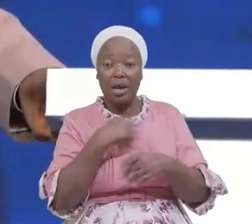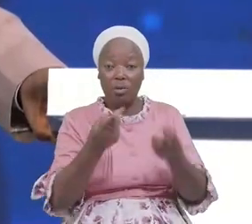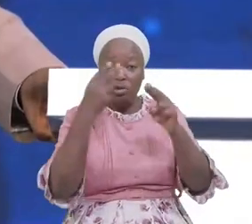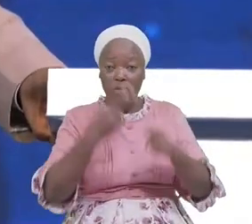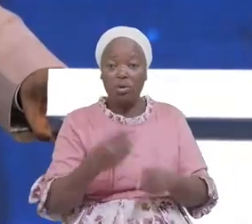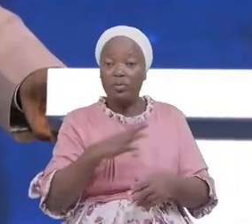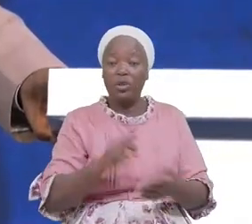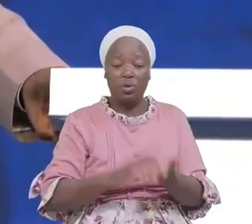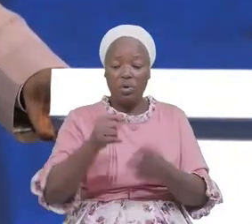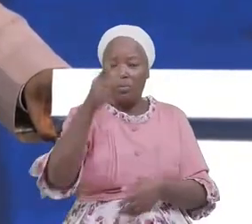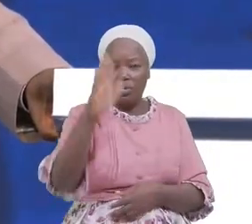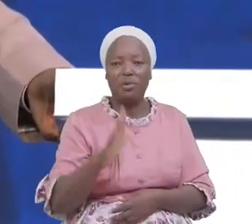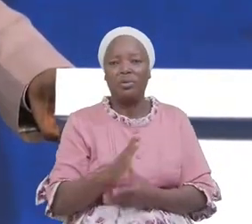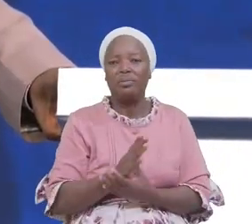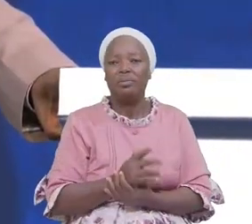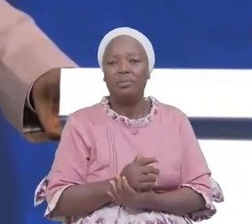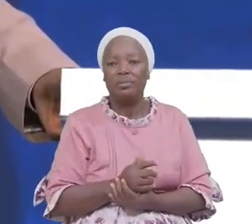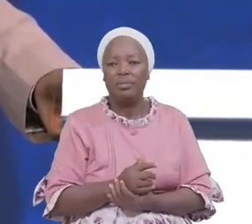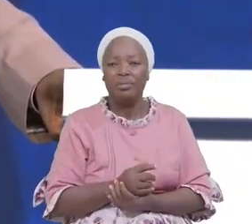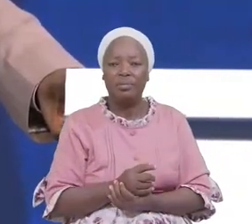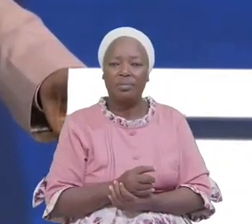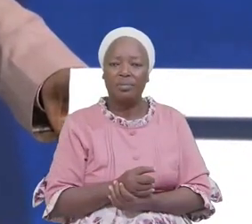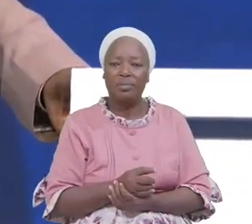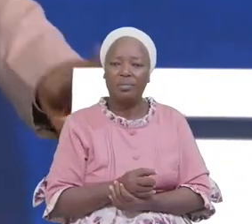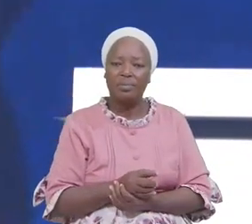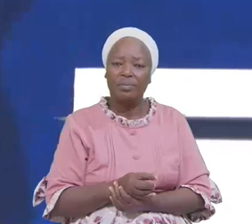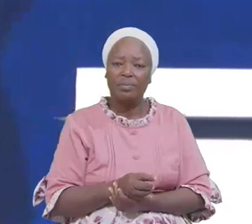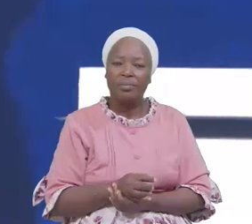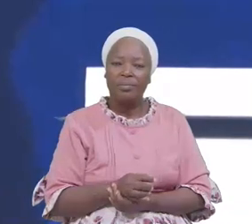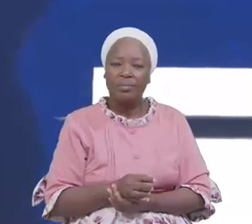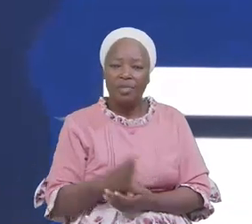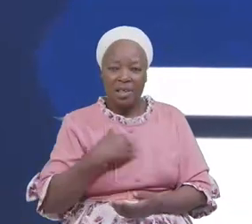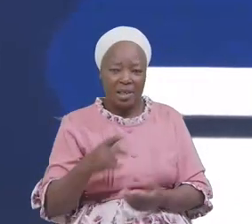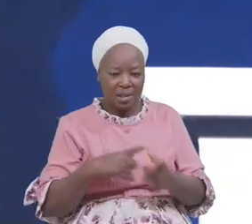Parce que la Bible dit que tous sont péchés, sont privés de la gloire de Dieu.